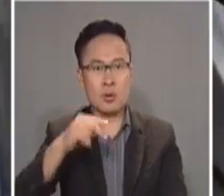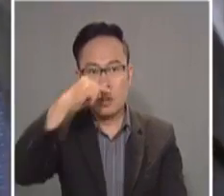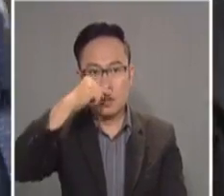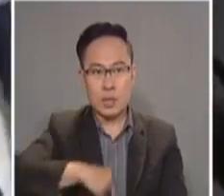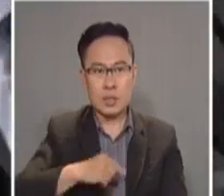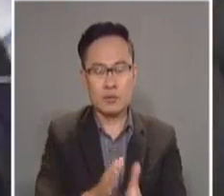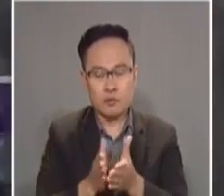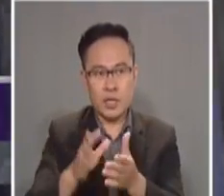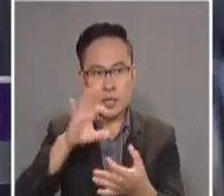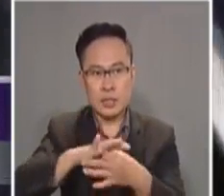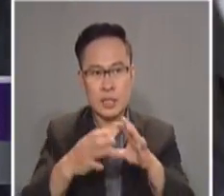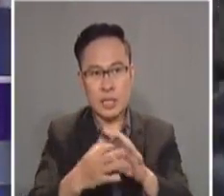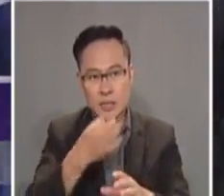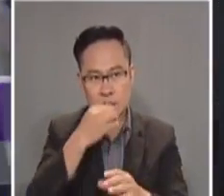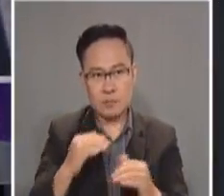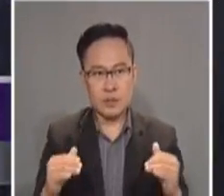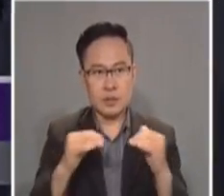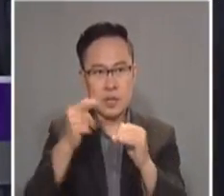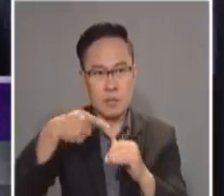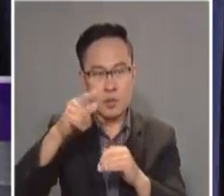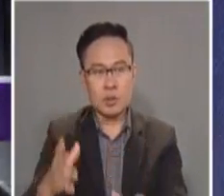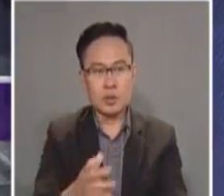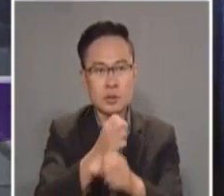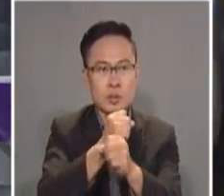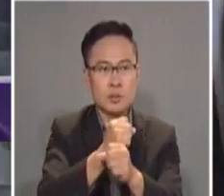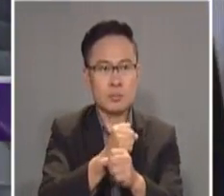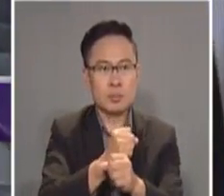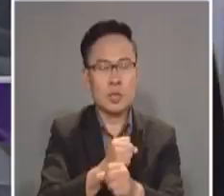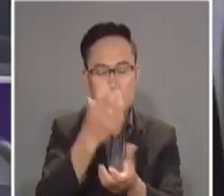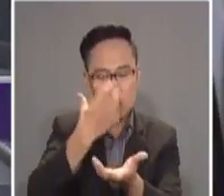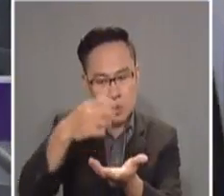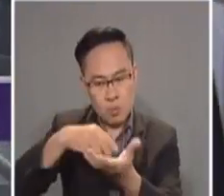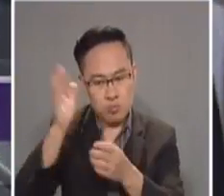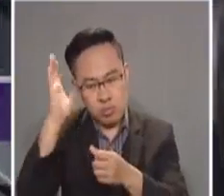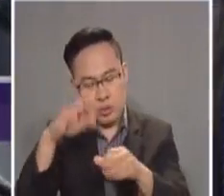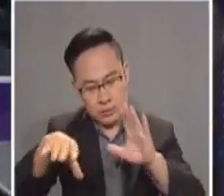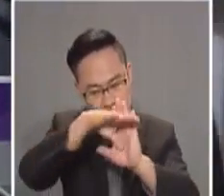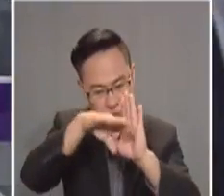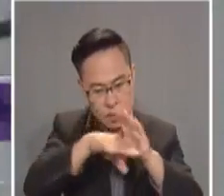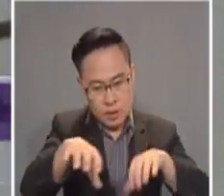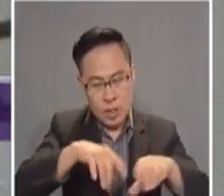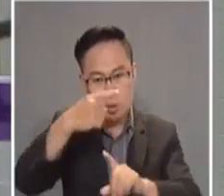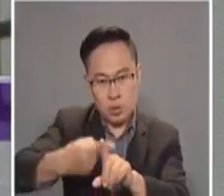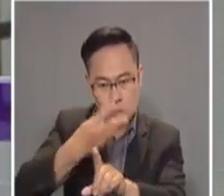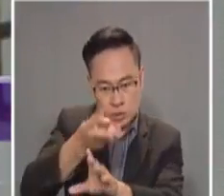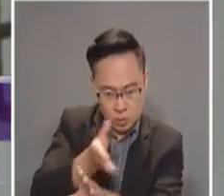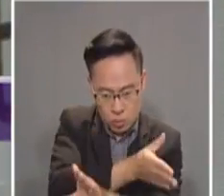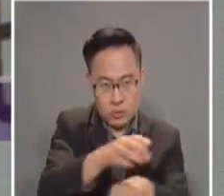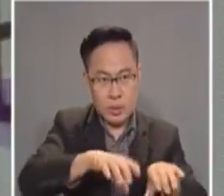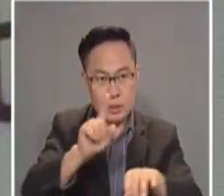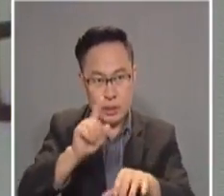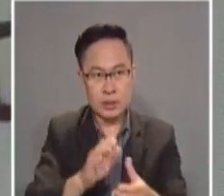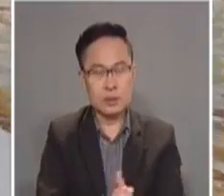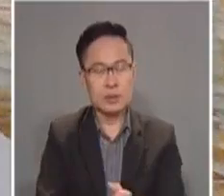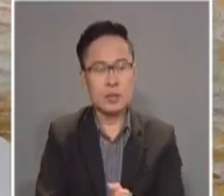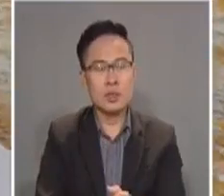ฝ่ายกีฬาอาชีพและสิทธิประโยชน์สรุปถึงความคืบหน้าและบรรยายหลังจากมีการเตรียมความพร้อมมา6เดือนโดยทางพันโทรุษได้เปิดเผ